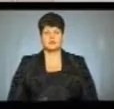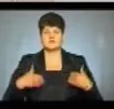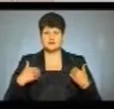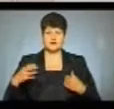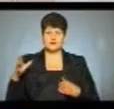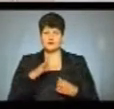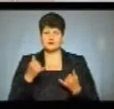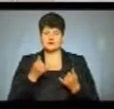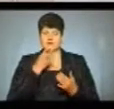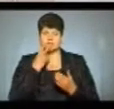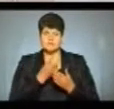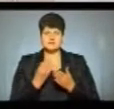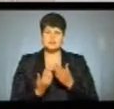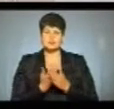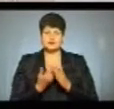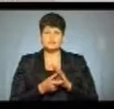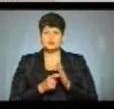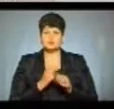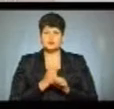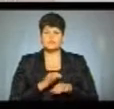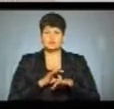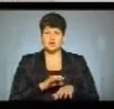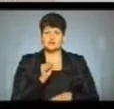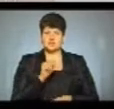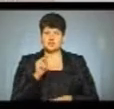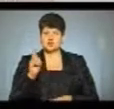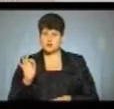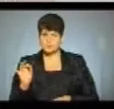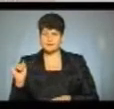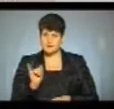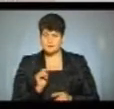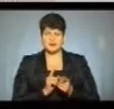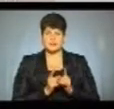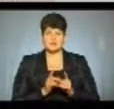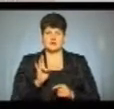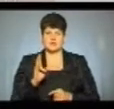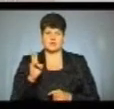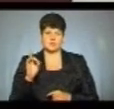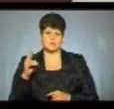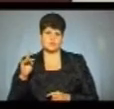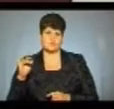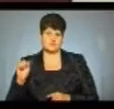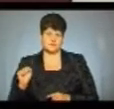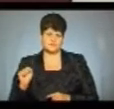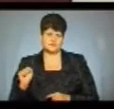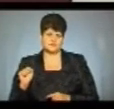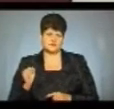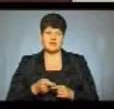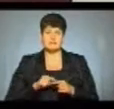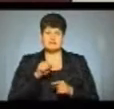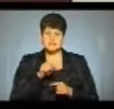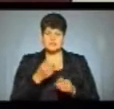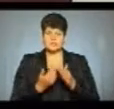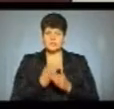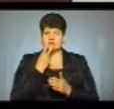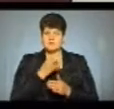Вітаю всіх, хто зараз з нами. Ви дивитесь новини. У студії для вас працюють ведуча Анастасія Чичко і сурдоперекладач Надія Коцовська. І у цьому випуску